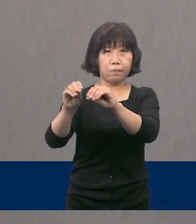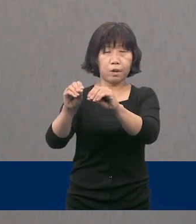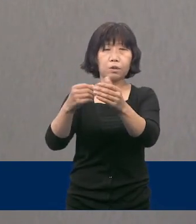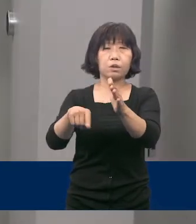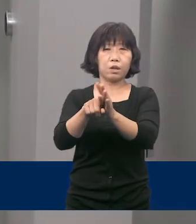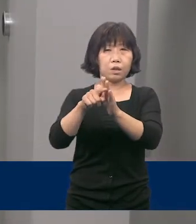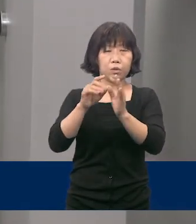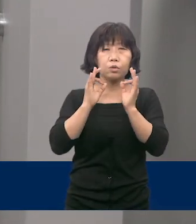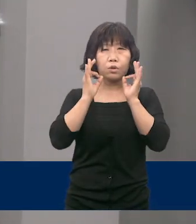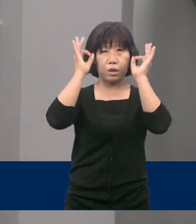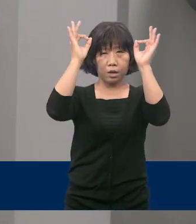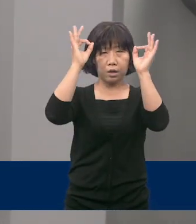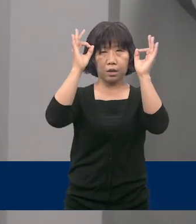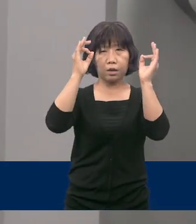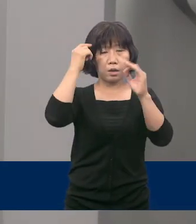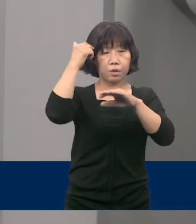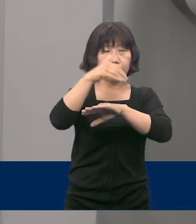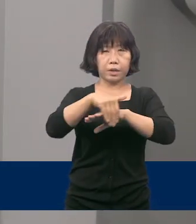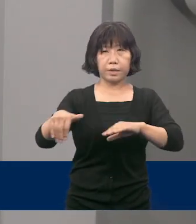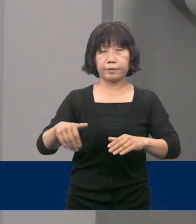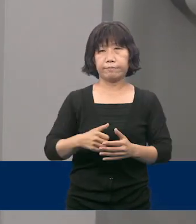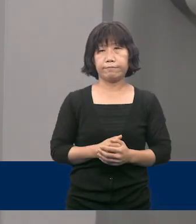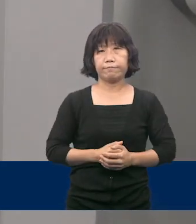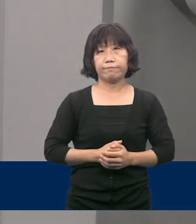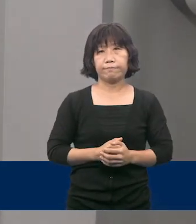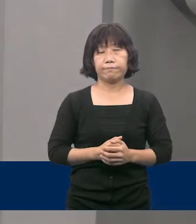근절할 수 있도록 지속해서 점검할 계획입니다